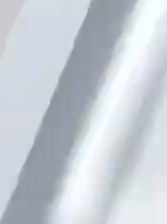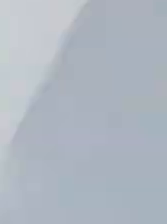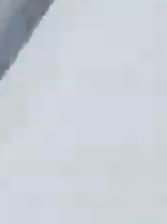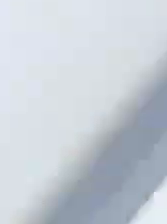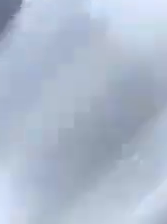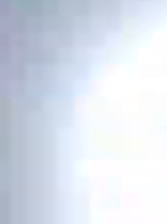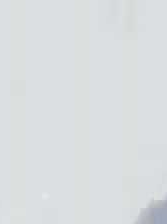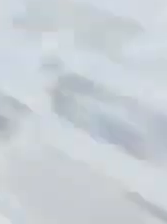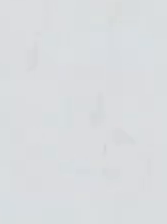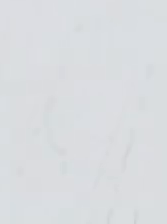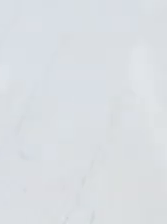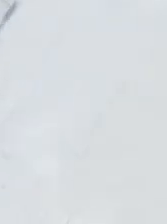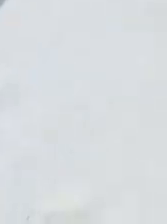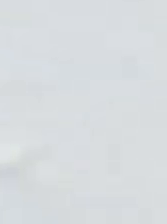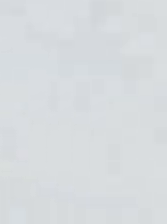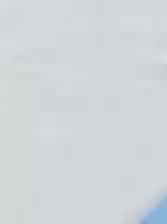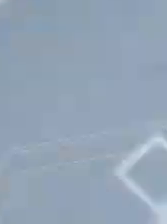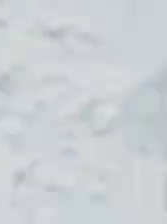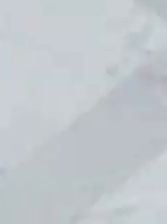으